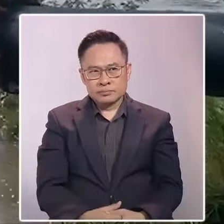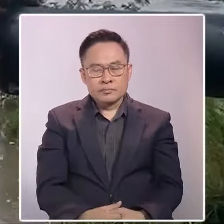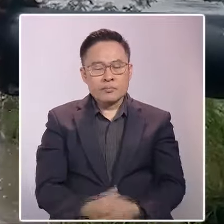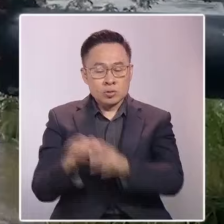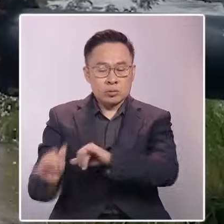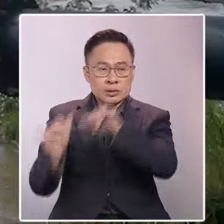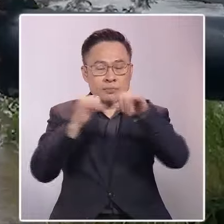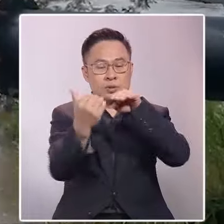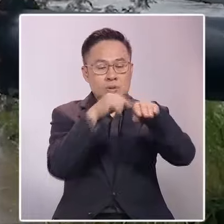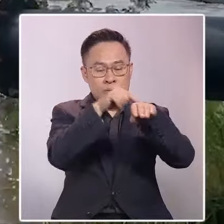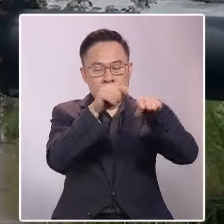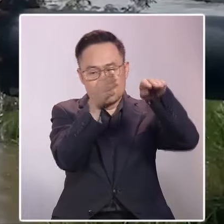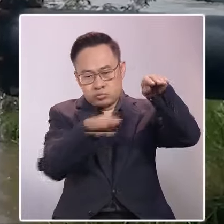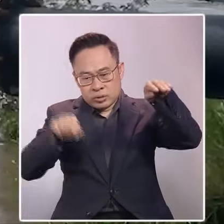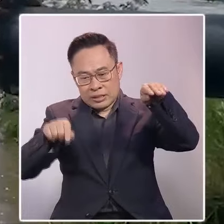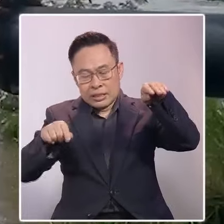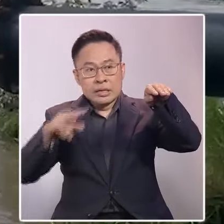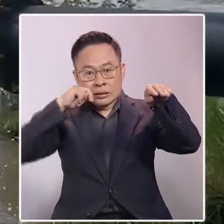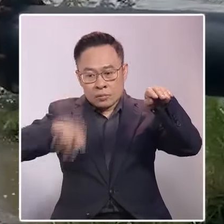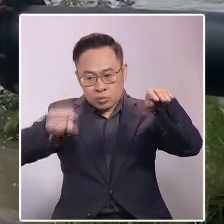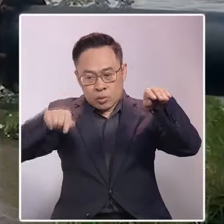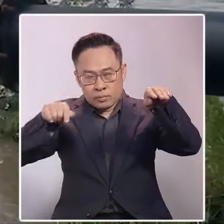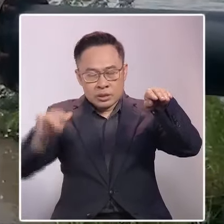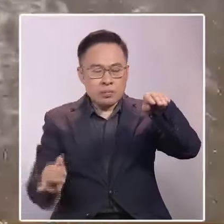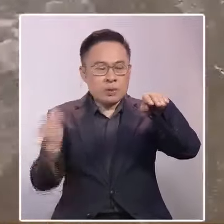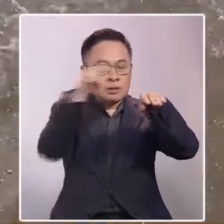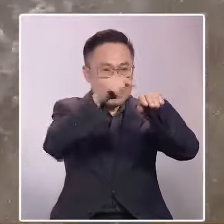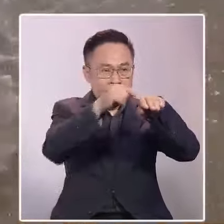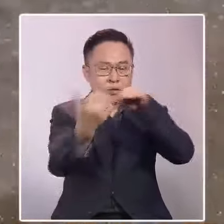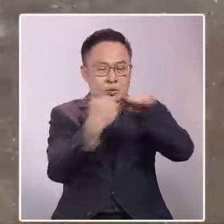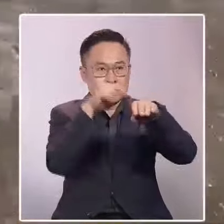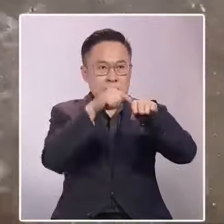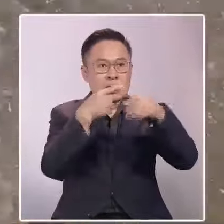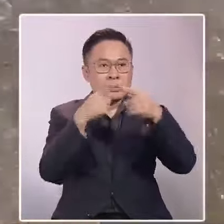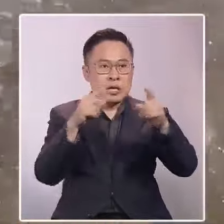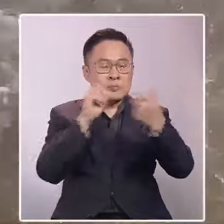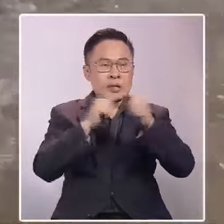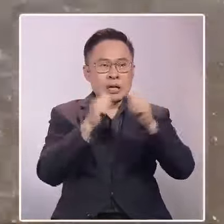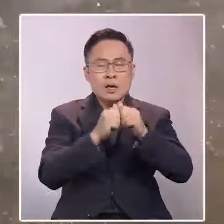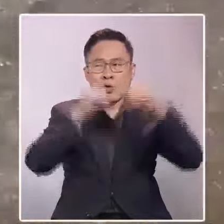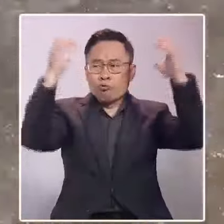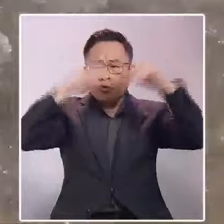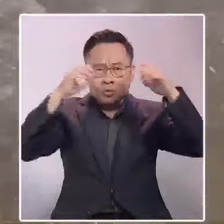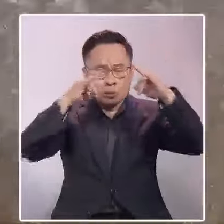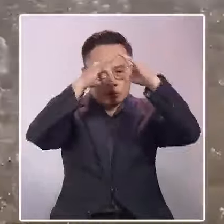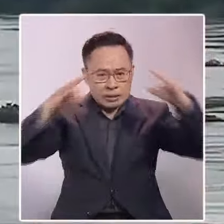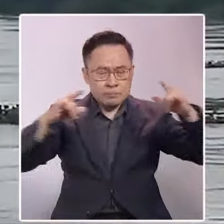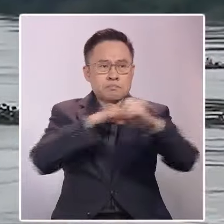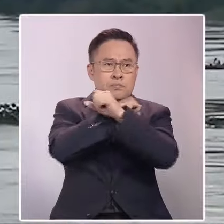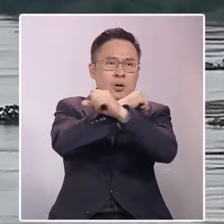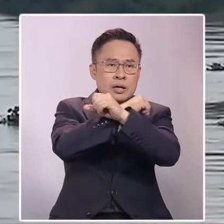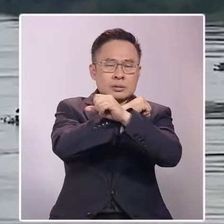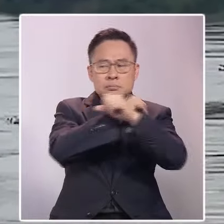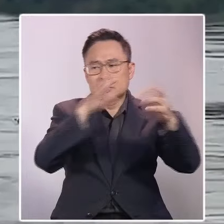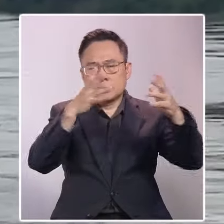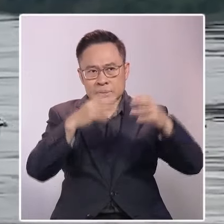สูงนะบนถนนเนี่ยบางจุดเนี่ยฝนตกลงมาด้วยไม่มีที่หลบร่มนะครับก็อยากจะได้เต็นท์ผ้าใบมากลางหน่อยส่วนระดับน้ำในแม่